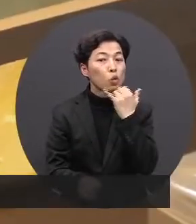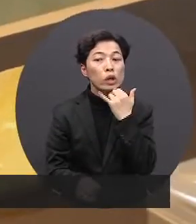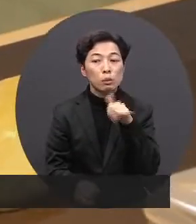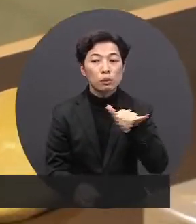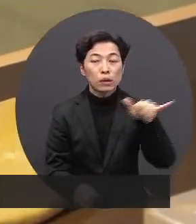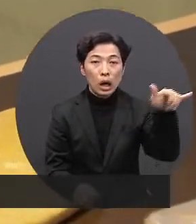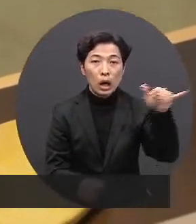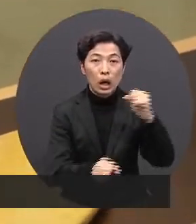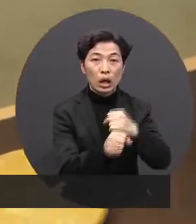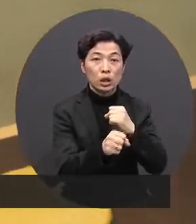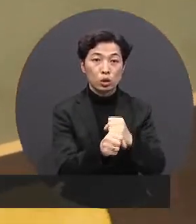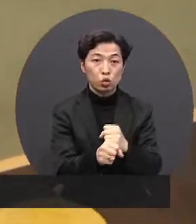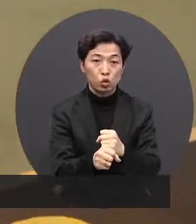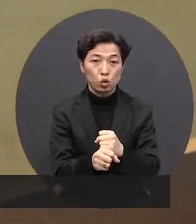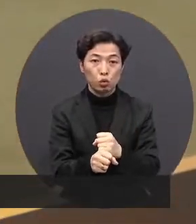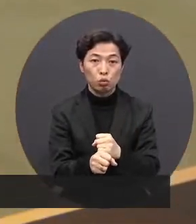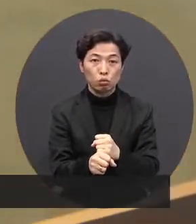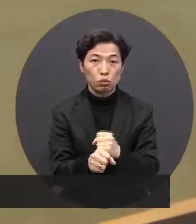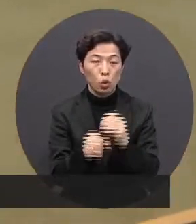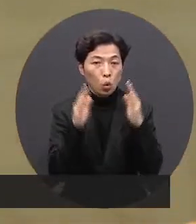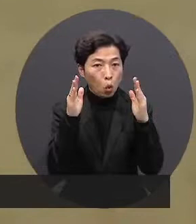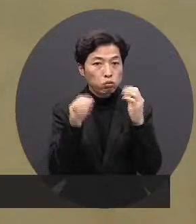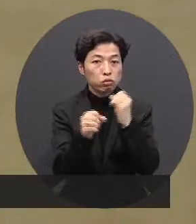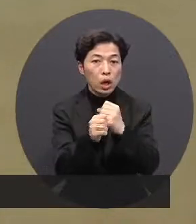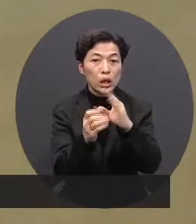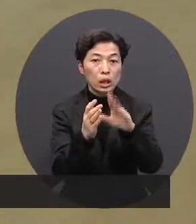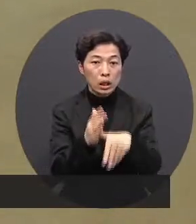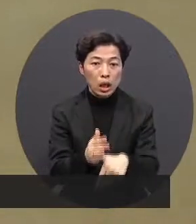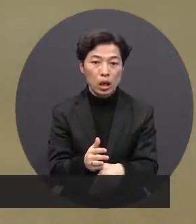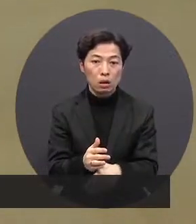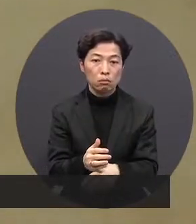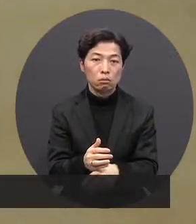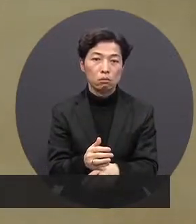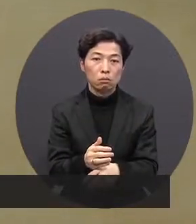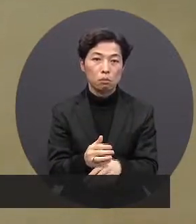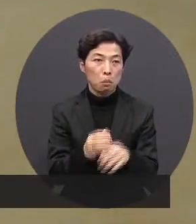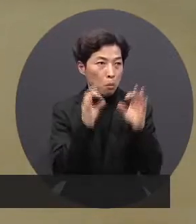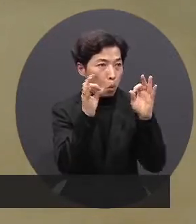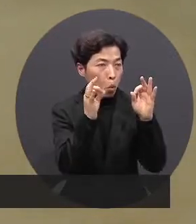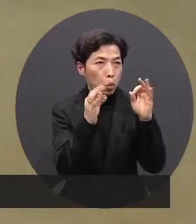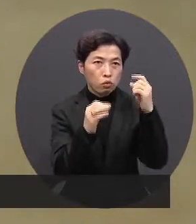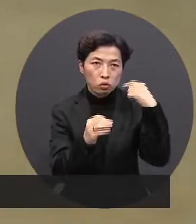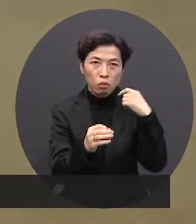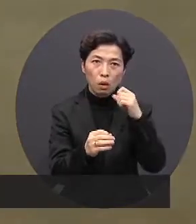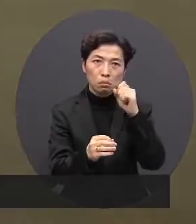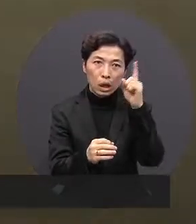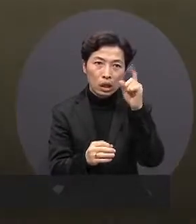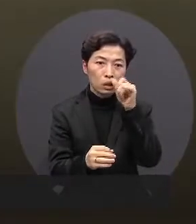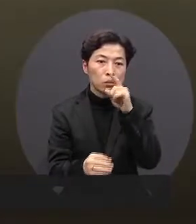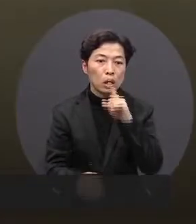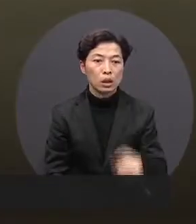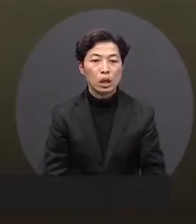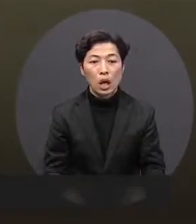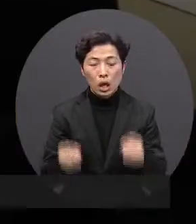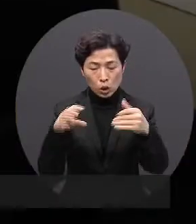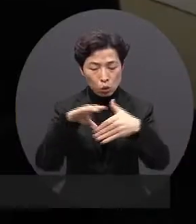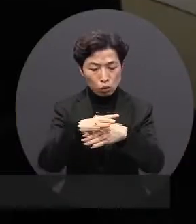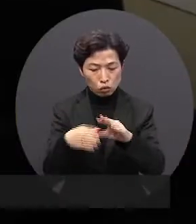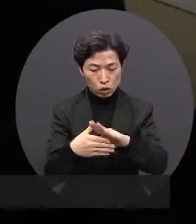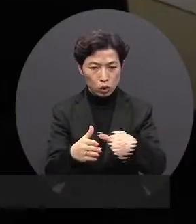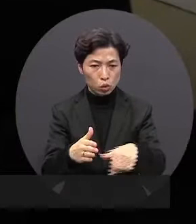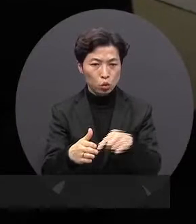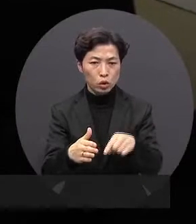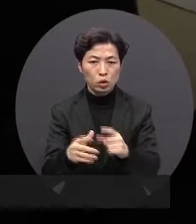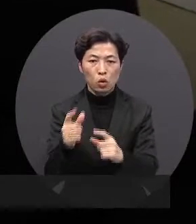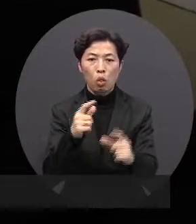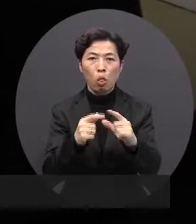뮌헨 조형예술 아카데미에서 마주한 동시대 작가들의 작업이 전환점이 됐습니다. 새로운 문화에 대한 거. 그러면서